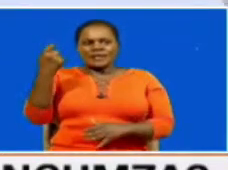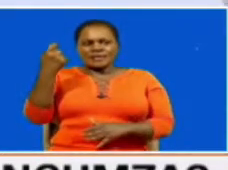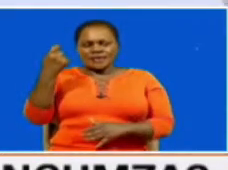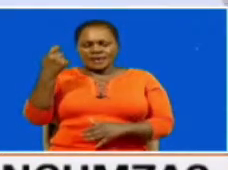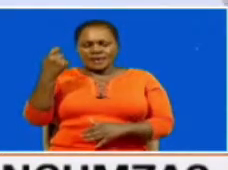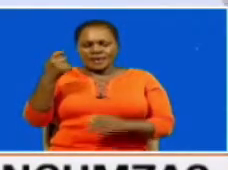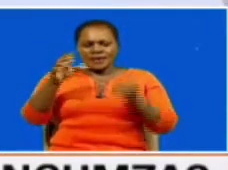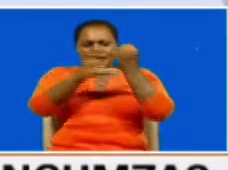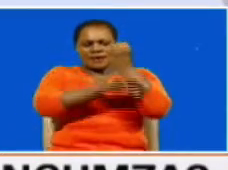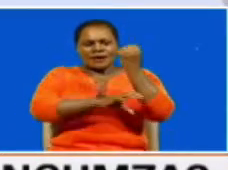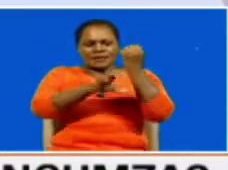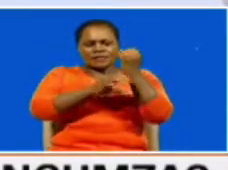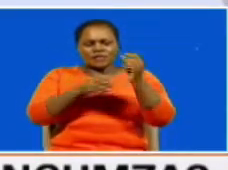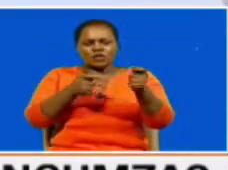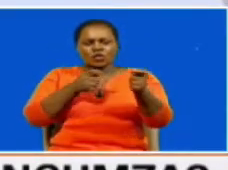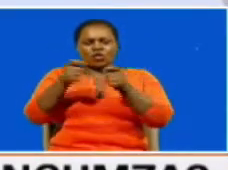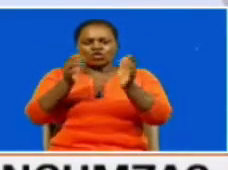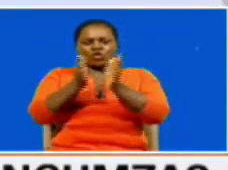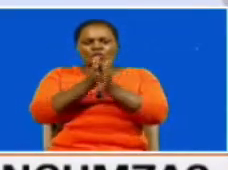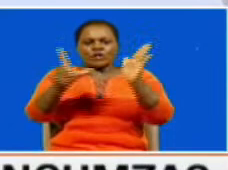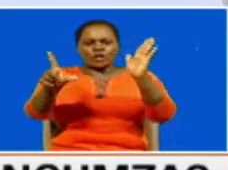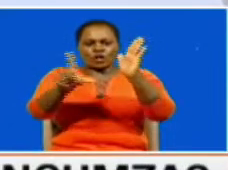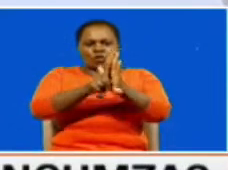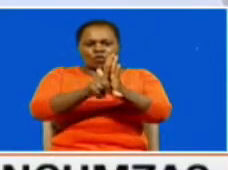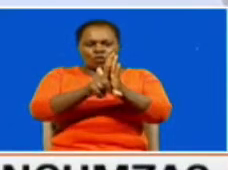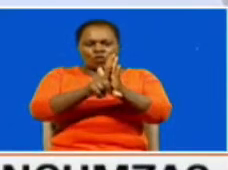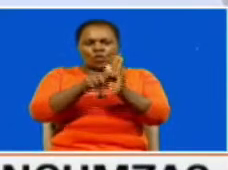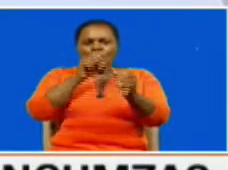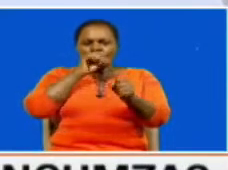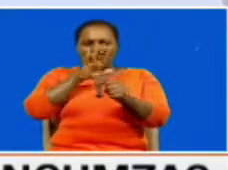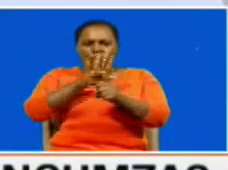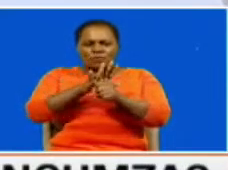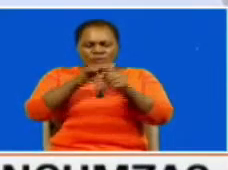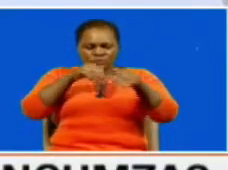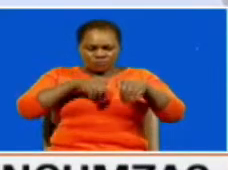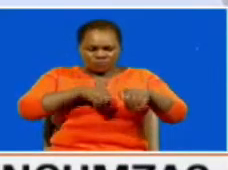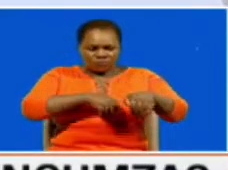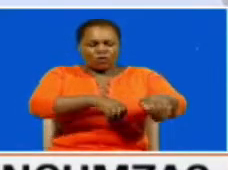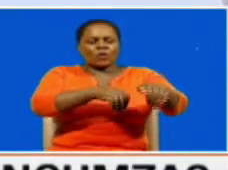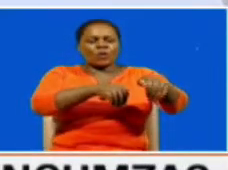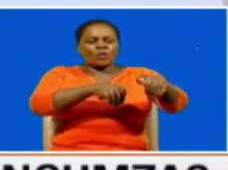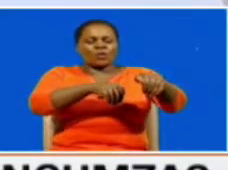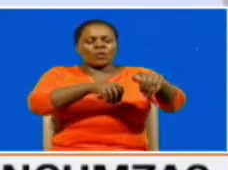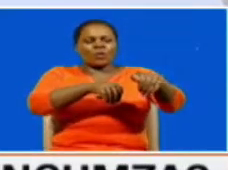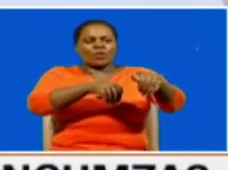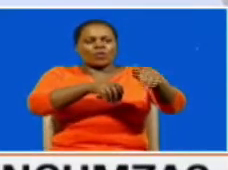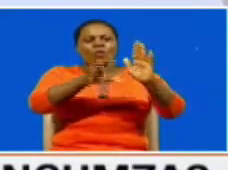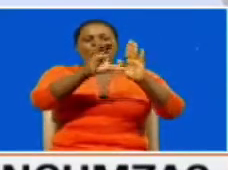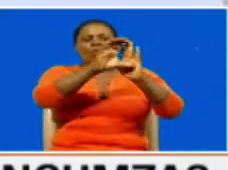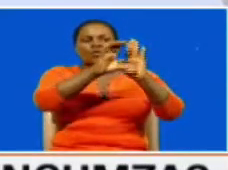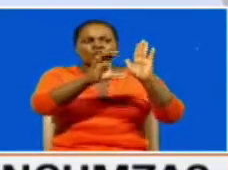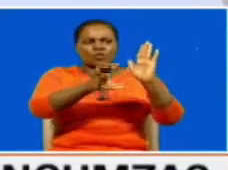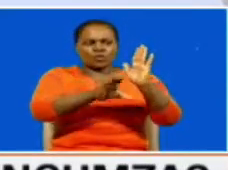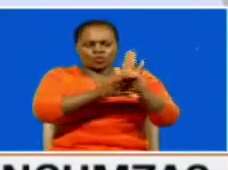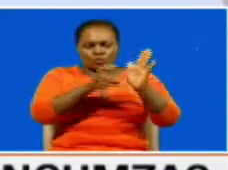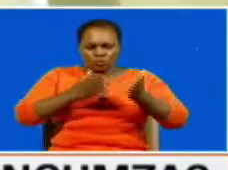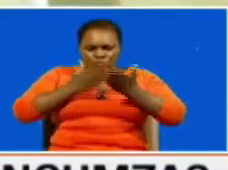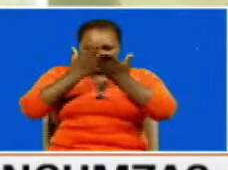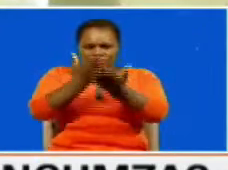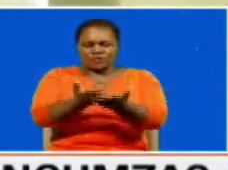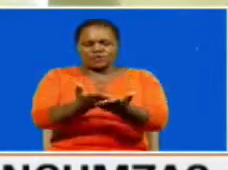be a country governed by the rule of law, ensuring that we observe what the constitution provides for